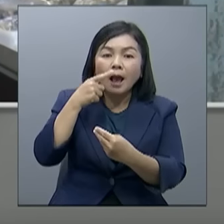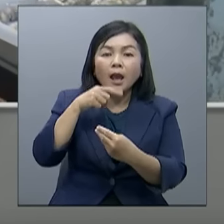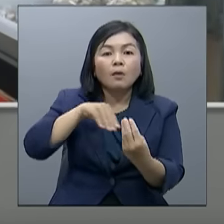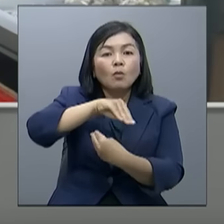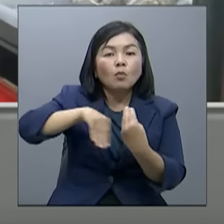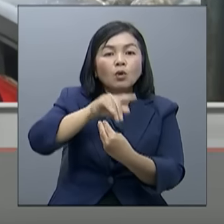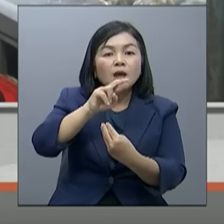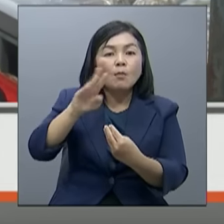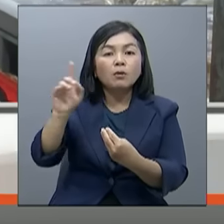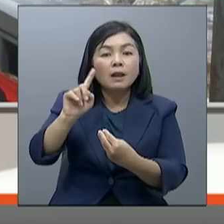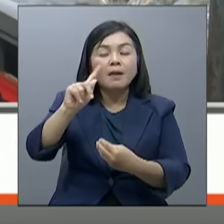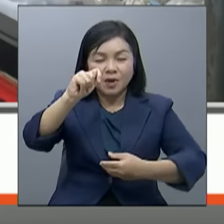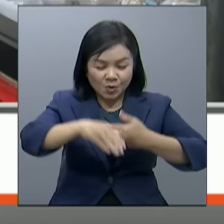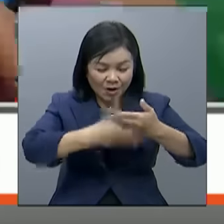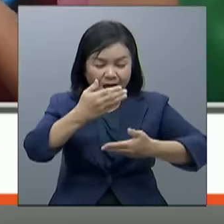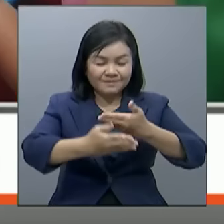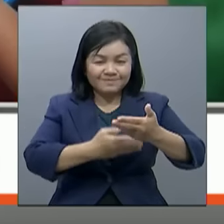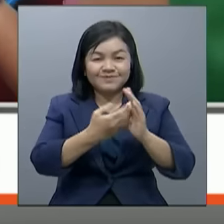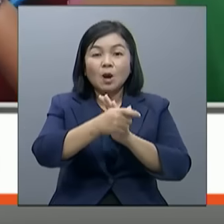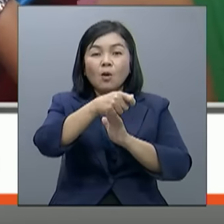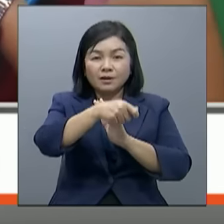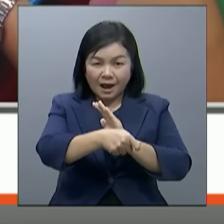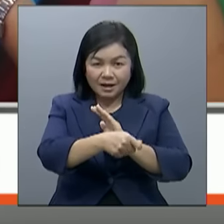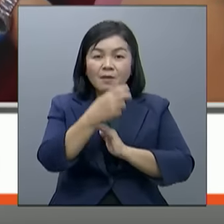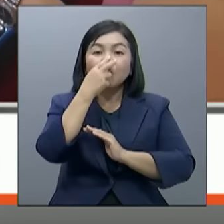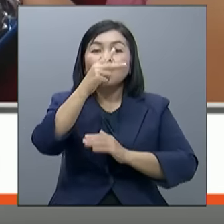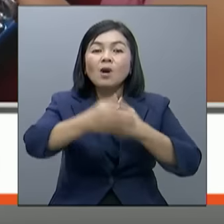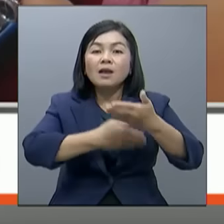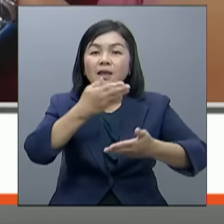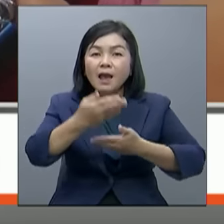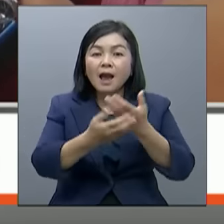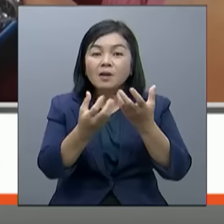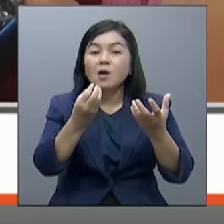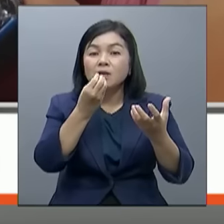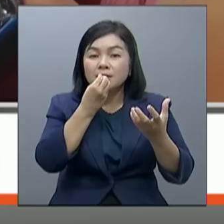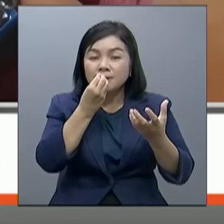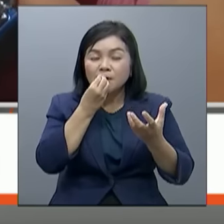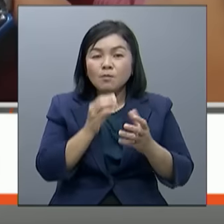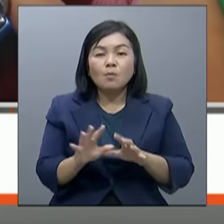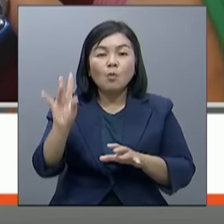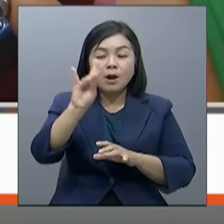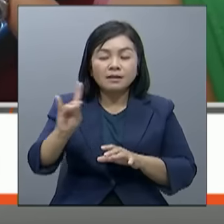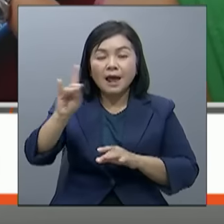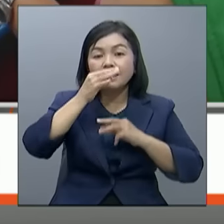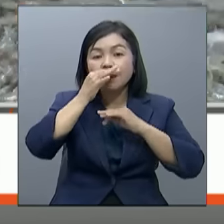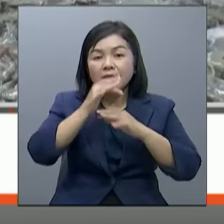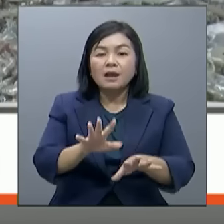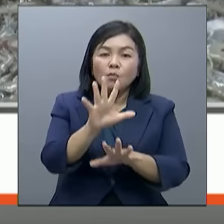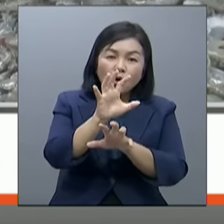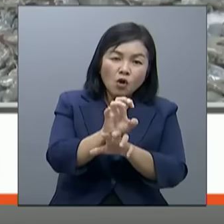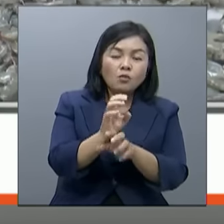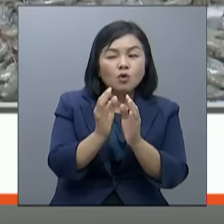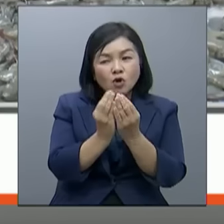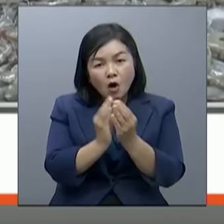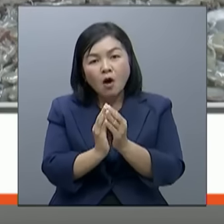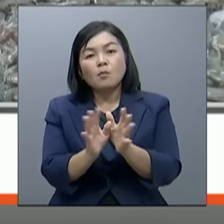ที่ตลาดสดที่จังหวัดนครราชสีมาค่ะในโซนขายอาหารทะเลค่ะในตลาดเทิดไทยคึกคักเป็นพิเศษค่ะ